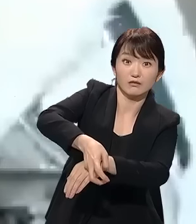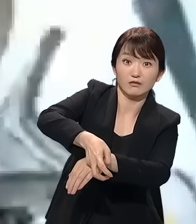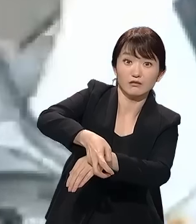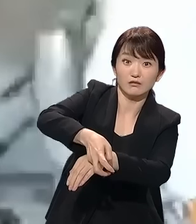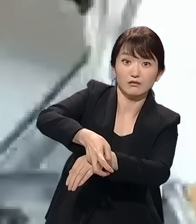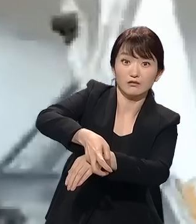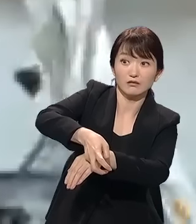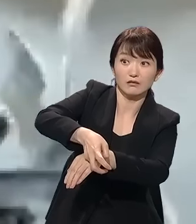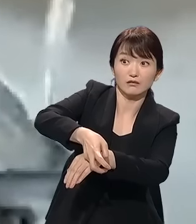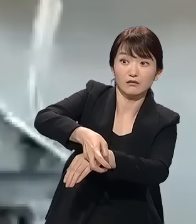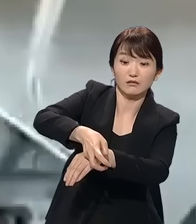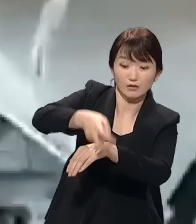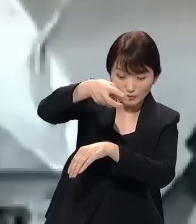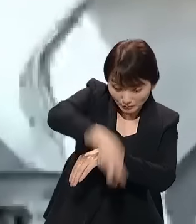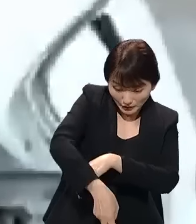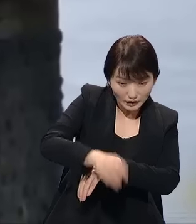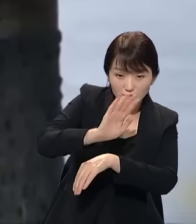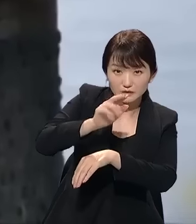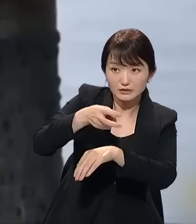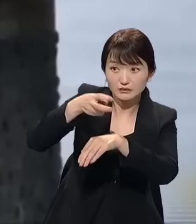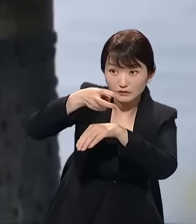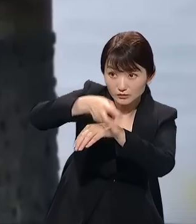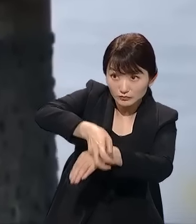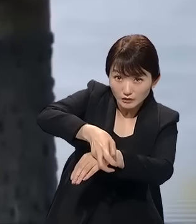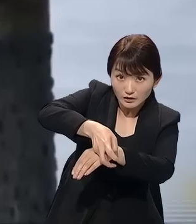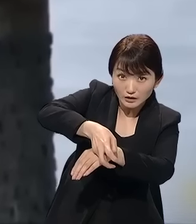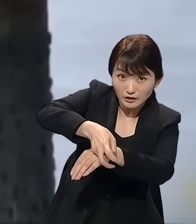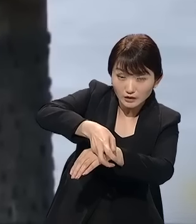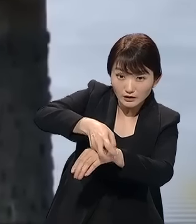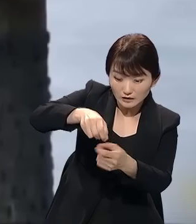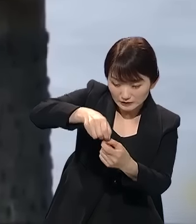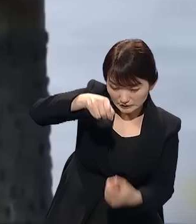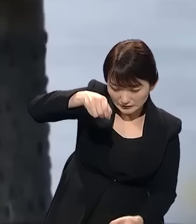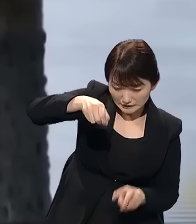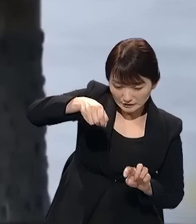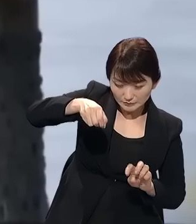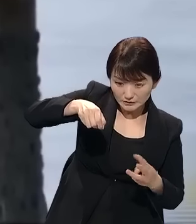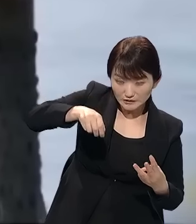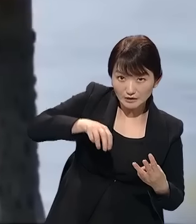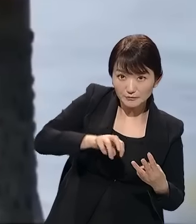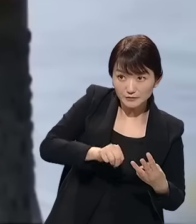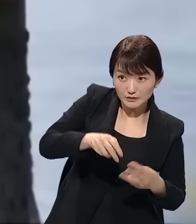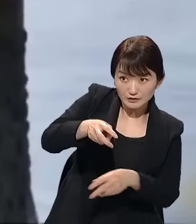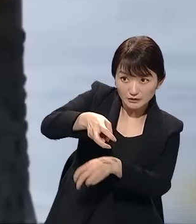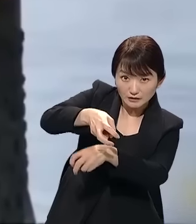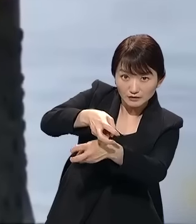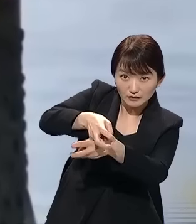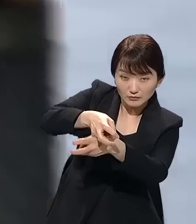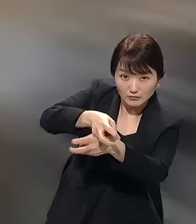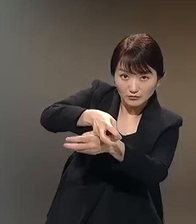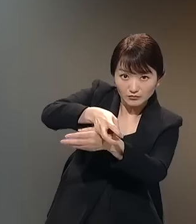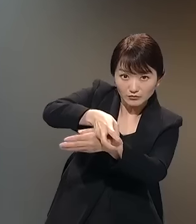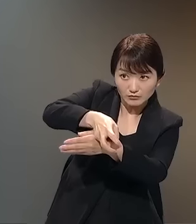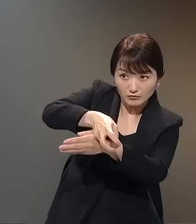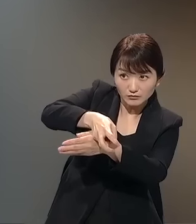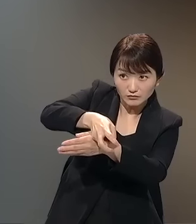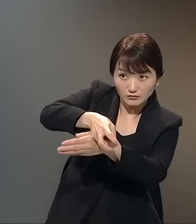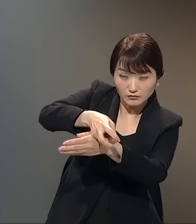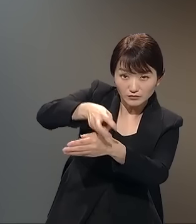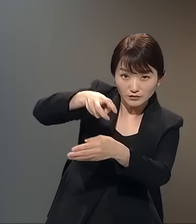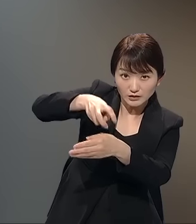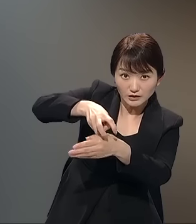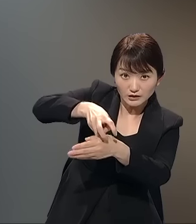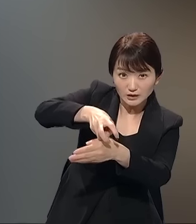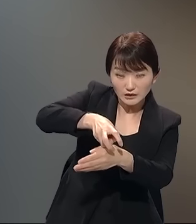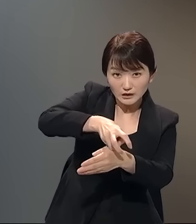다행히 바로 강으로 추락하진 않았고요. 높이 23m 다리, 지금 보시는 것처럼 대롱대롱 매달렸습니다. 영화. 적자 밀부가 아슬아슬하게